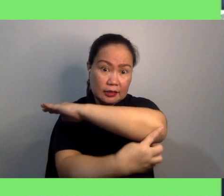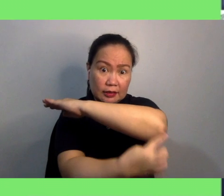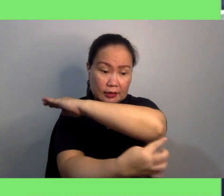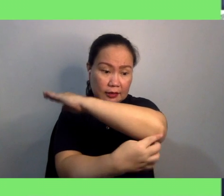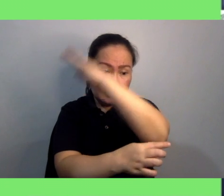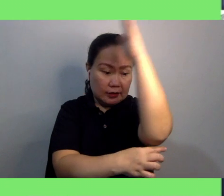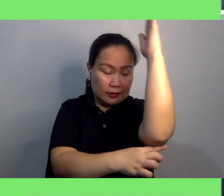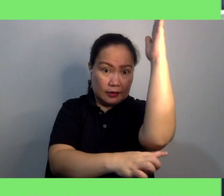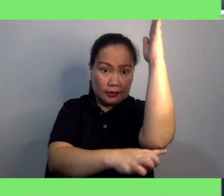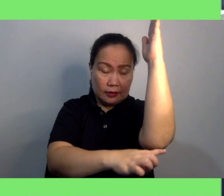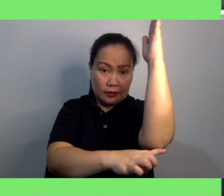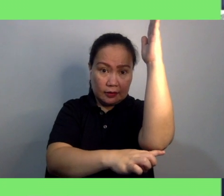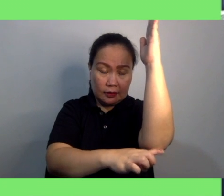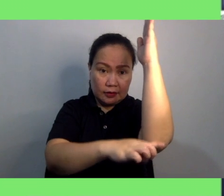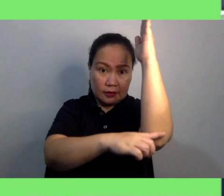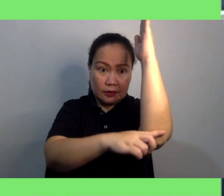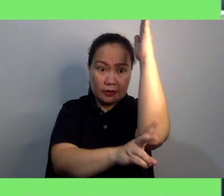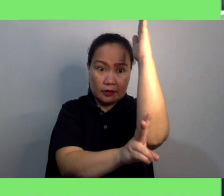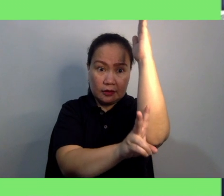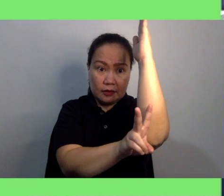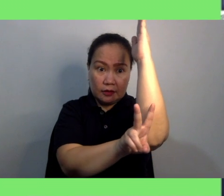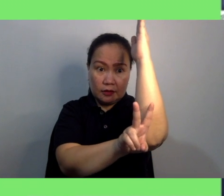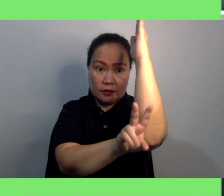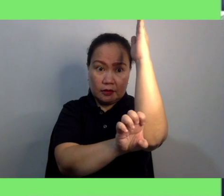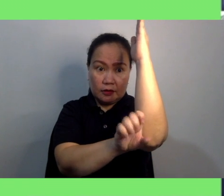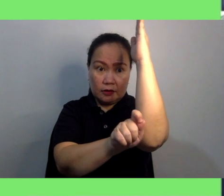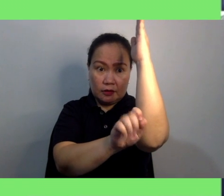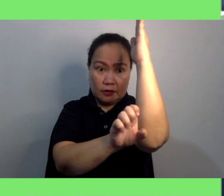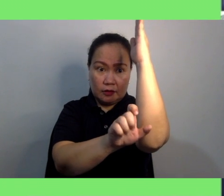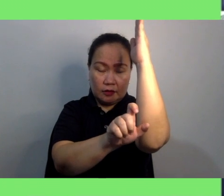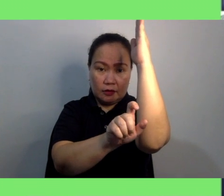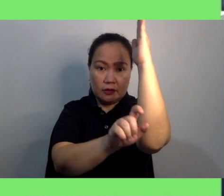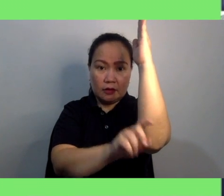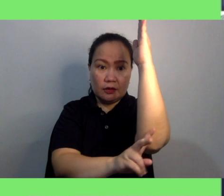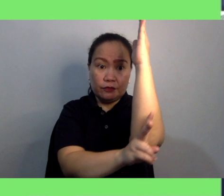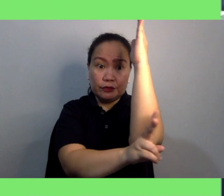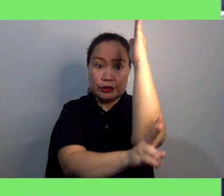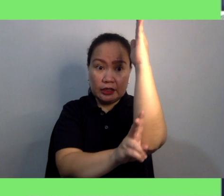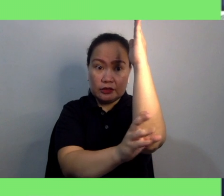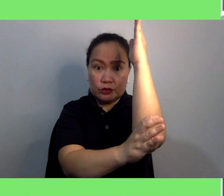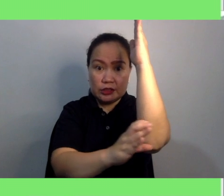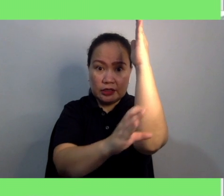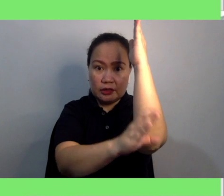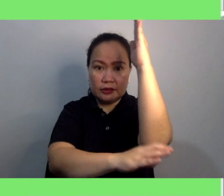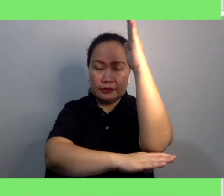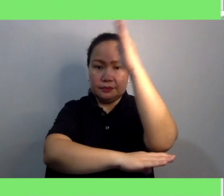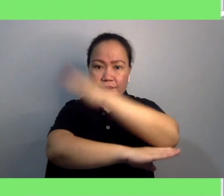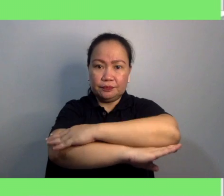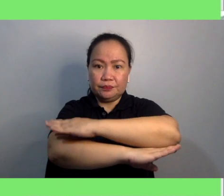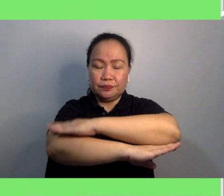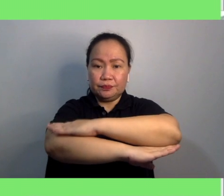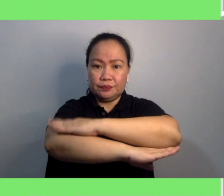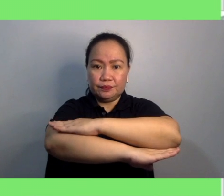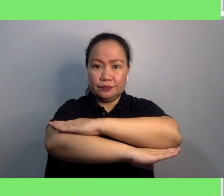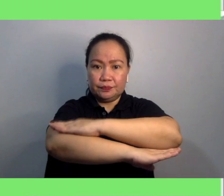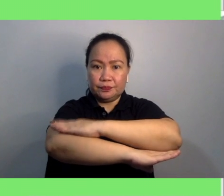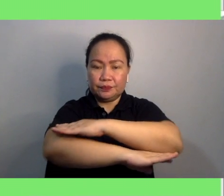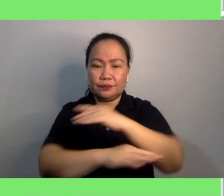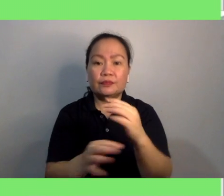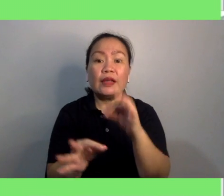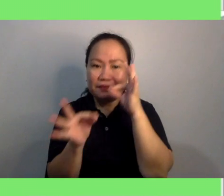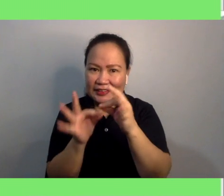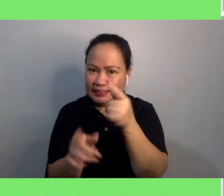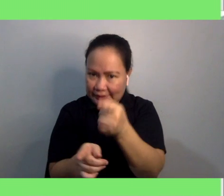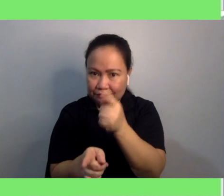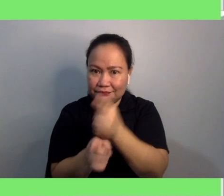po yung ating 0 degree. So, ayan. Ayan po siya. Okay. So, ito na po siya. Now, as you